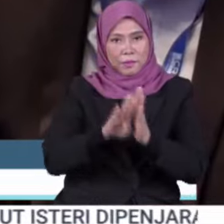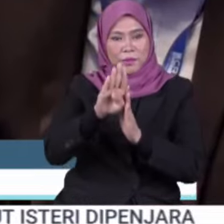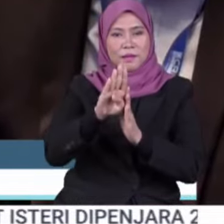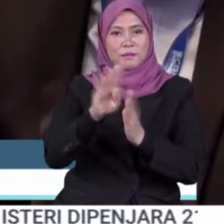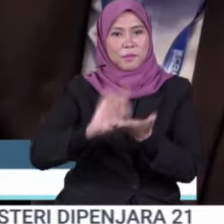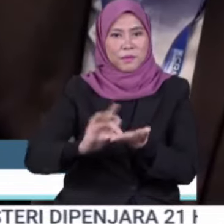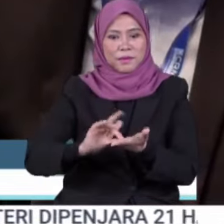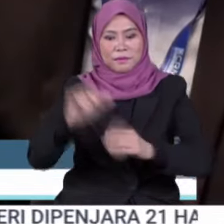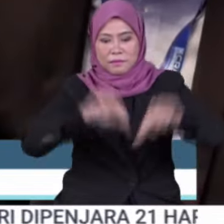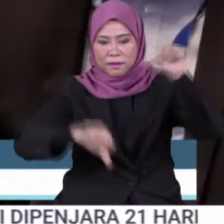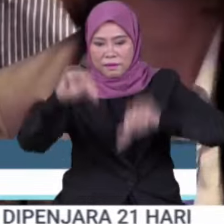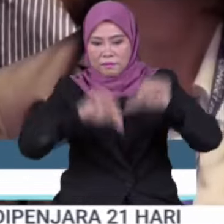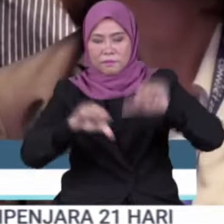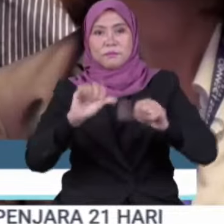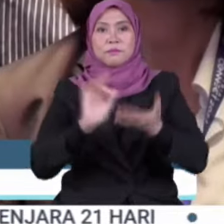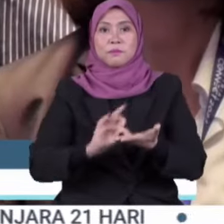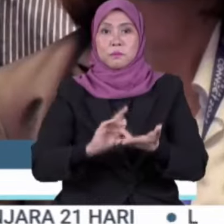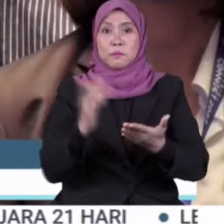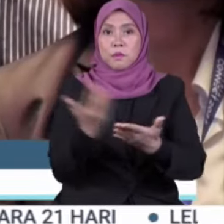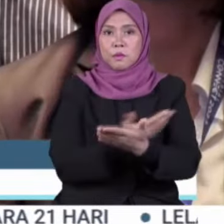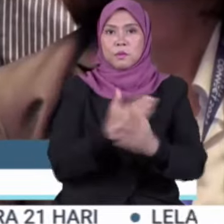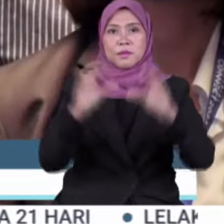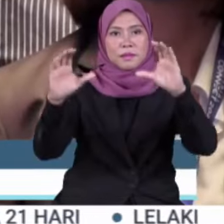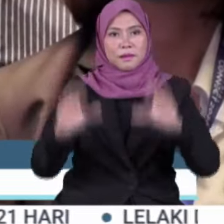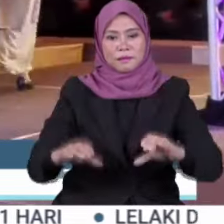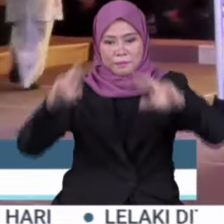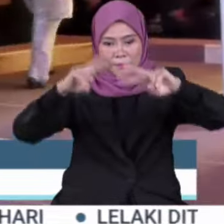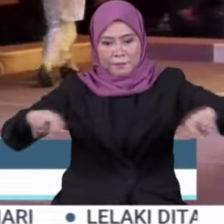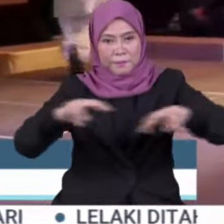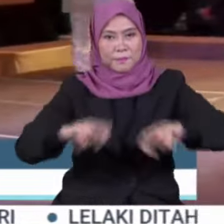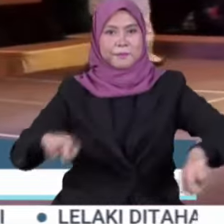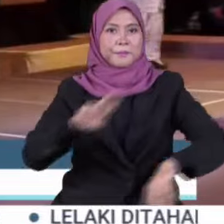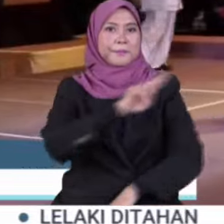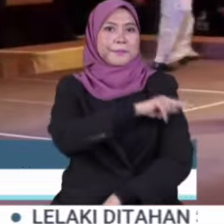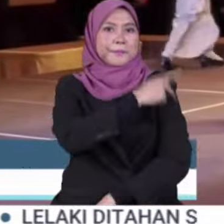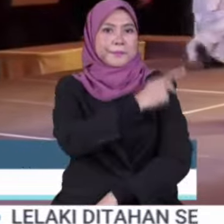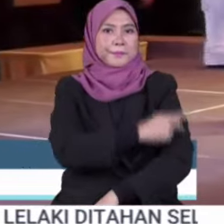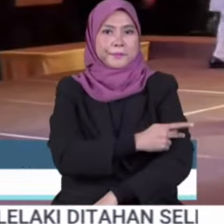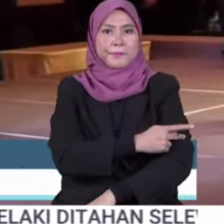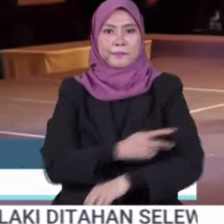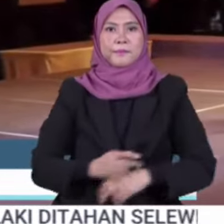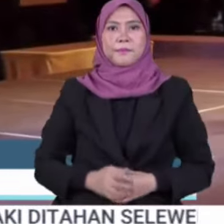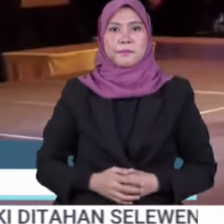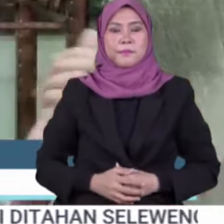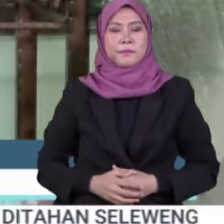dan kewujudan terapi baharu melalui kaedah penyelidikan klinikal.